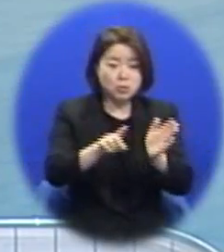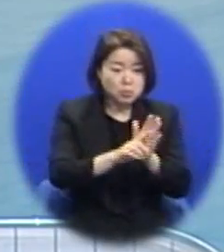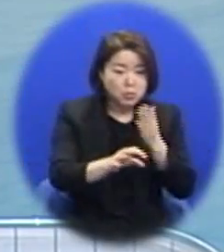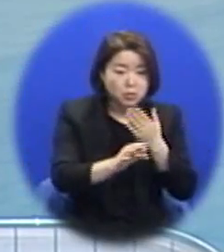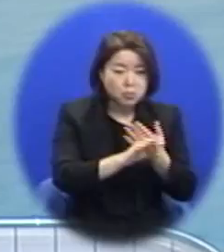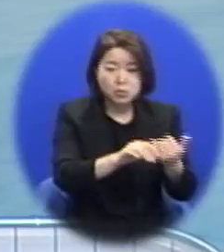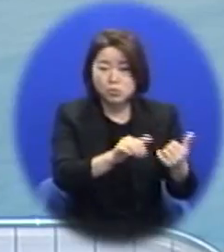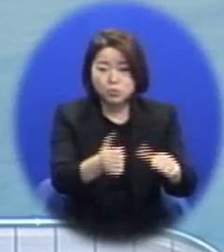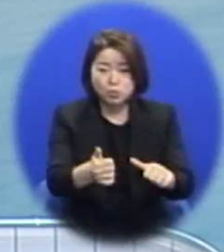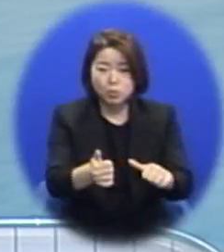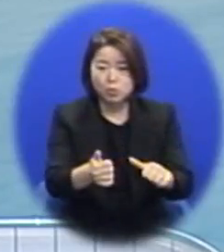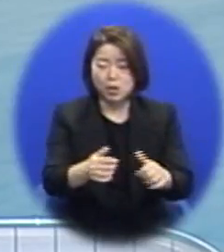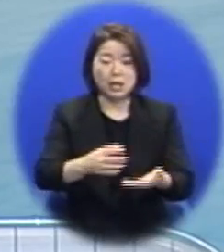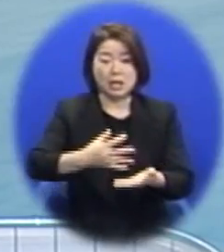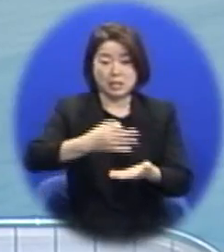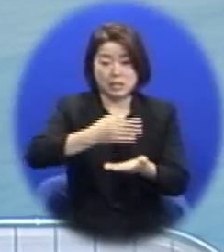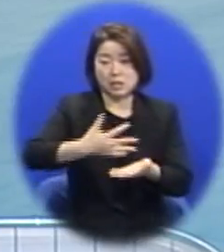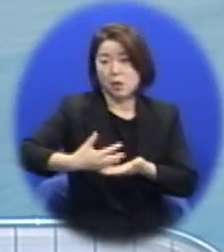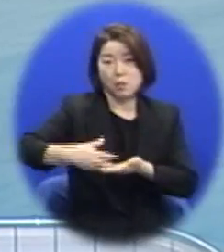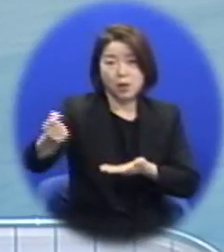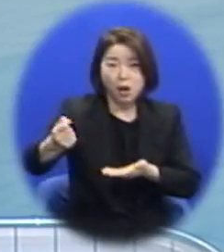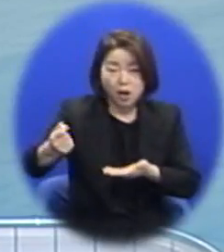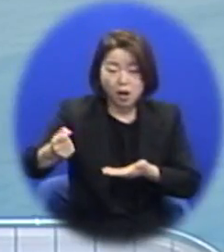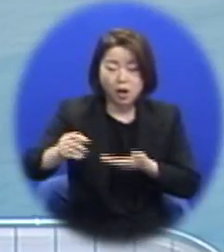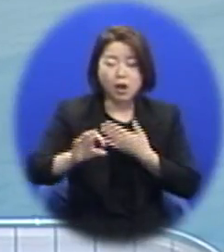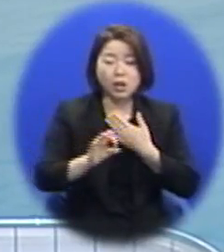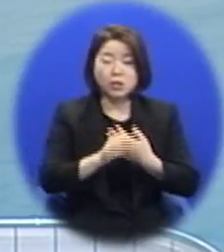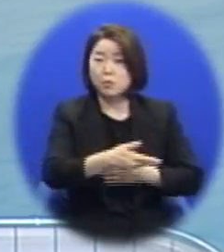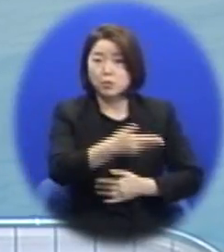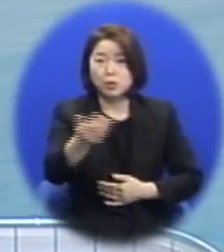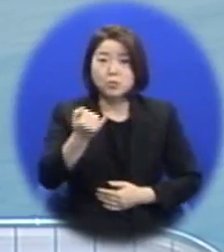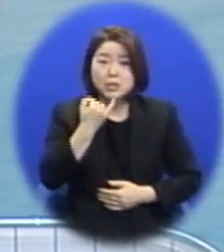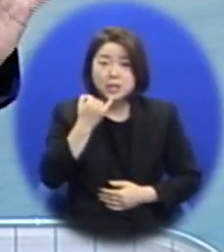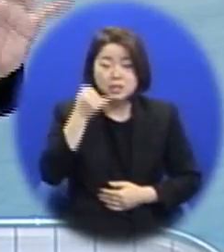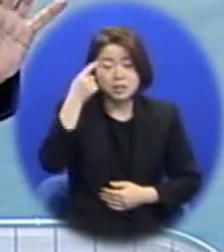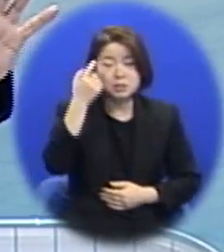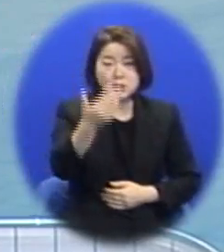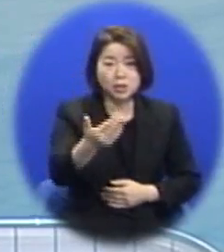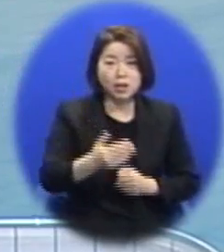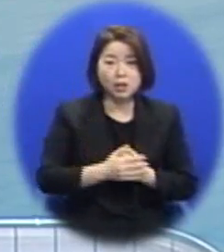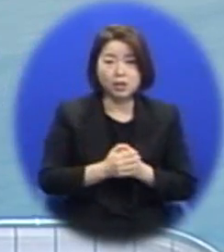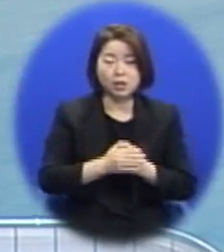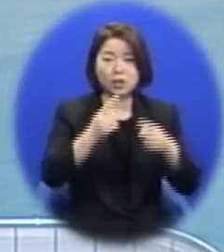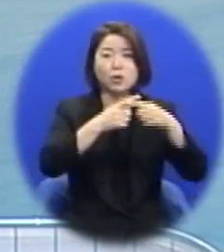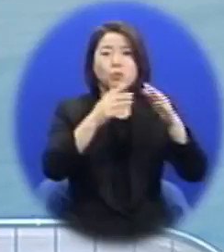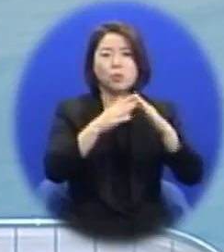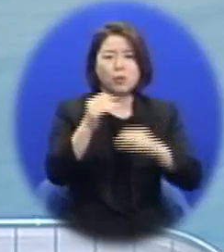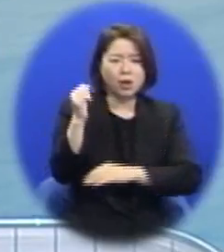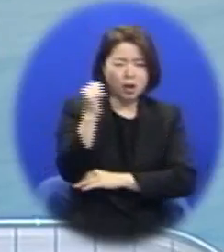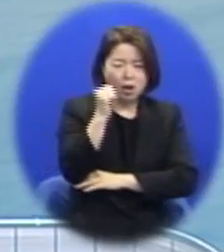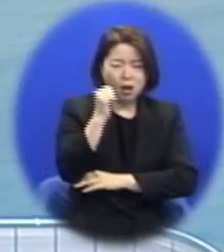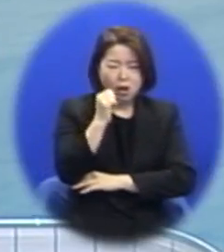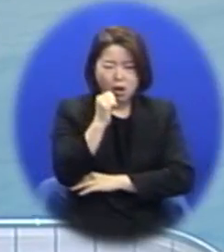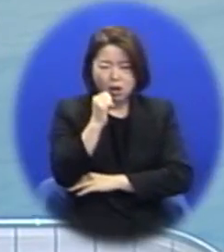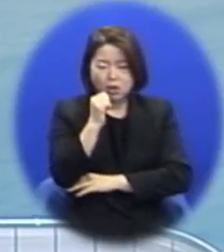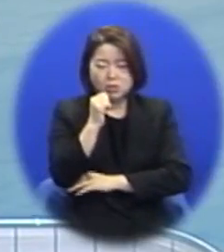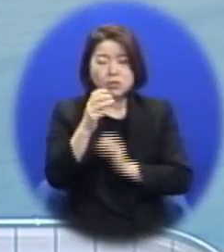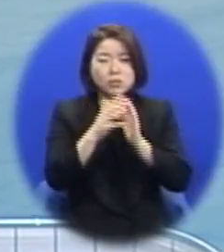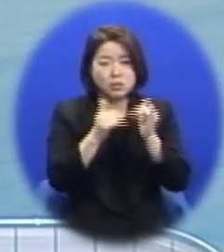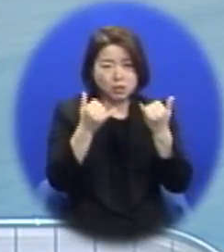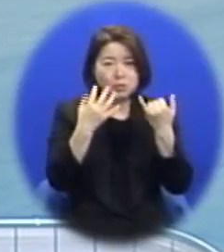다 빼앗긴다 그러면 아무렇지도 않을 수 있겠습니까? 교회들이 흔들리는 교회가 생기고 믿음을